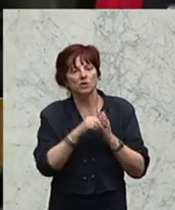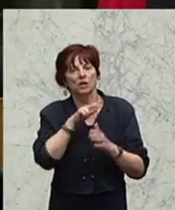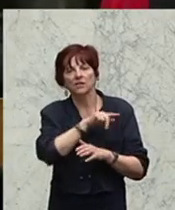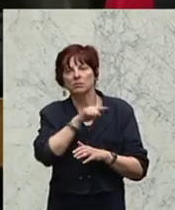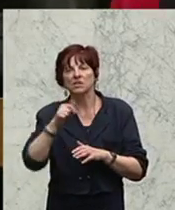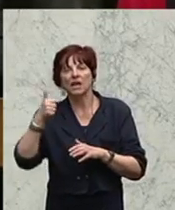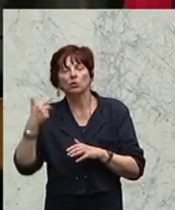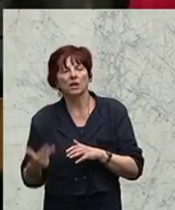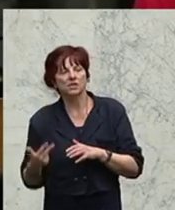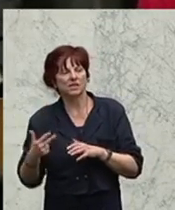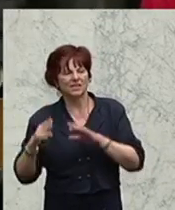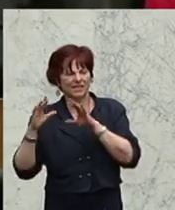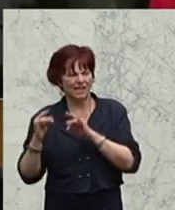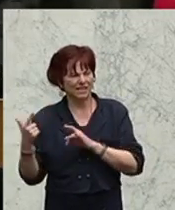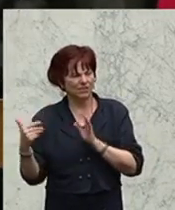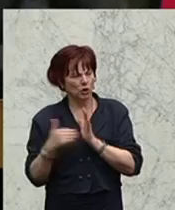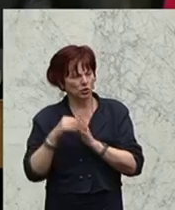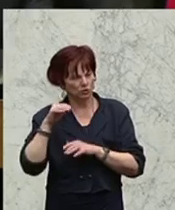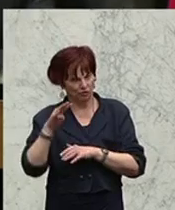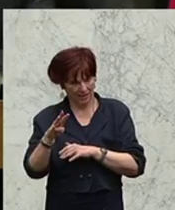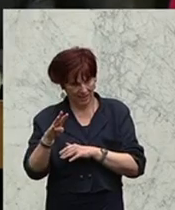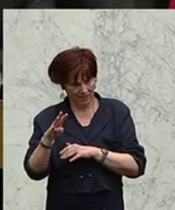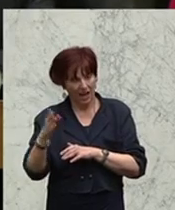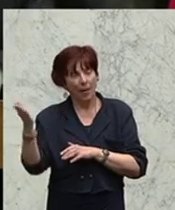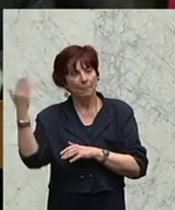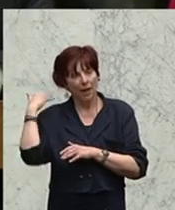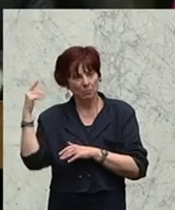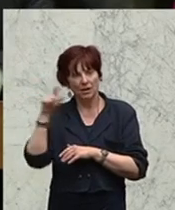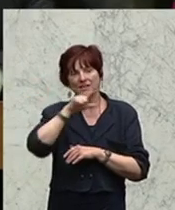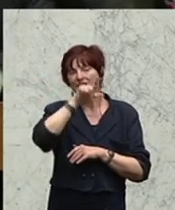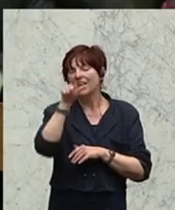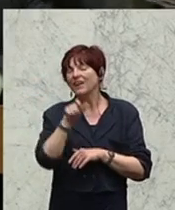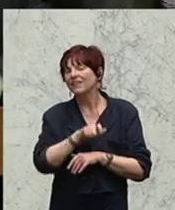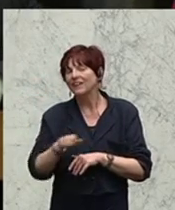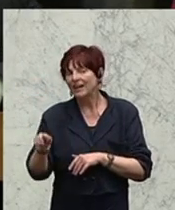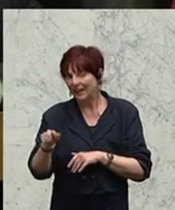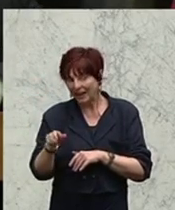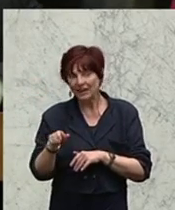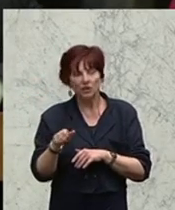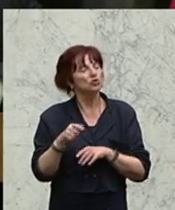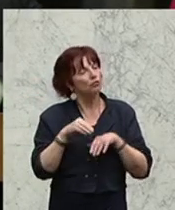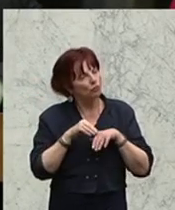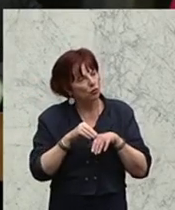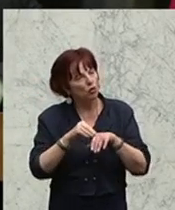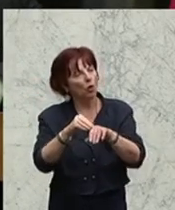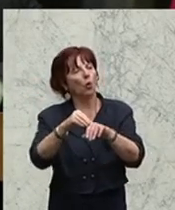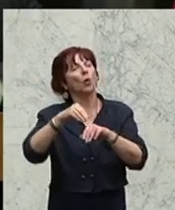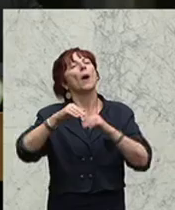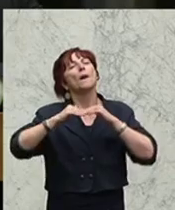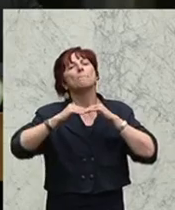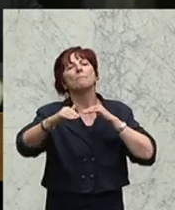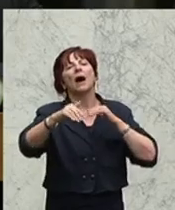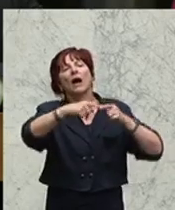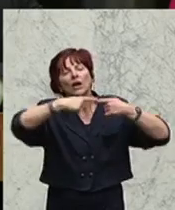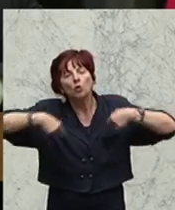31.10.2014 unter italienischer Flagge mit Mare Nostrum insgesamt in diesem guten Jahr